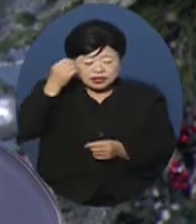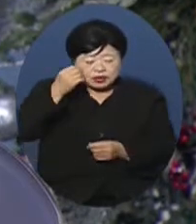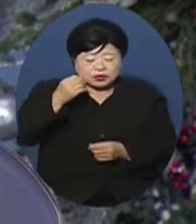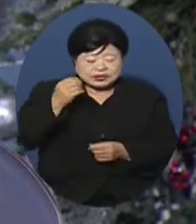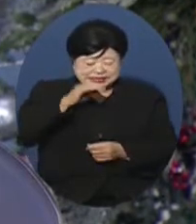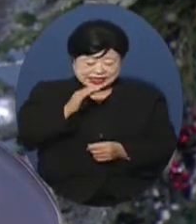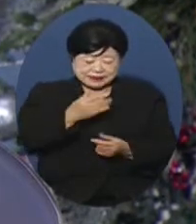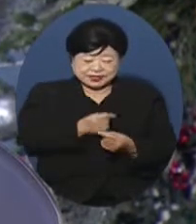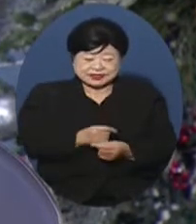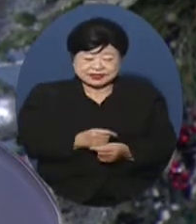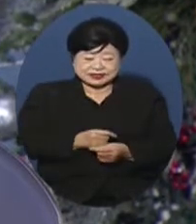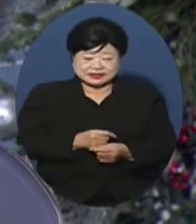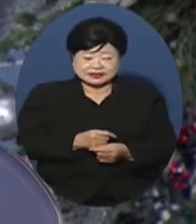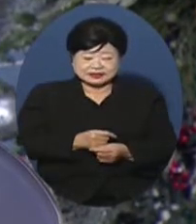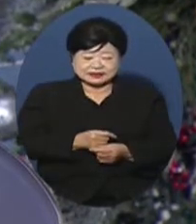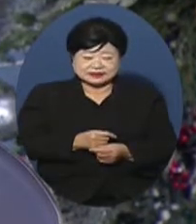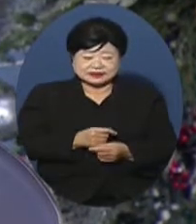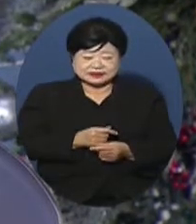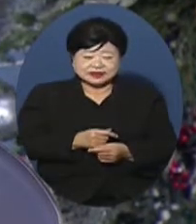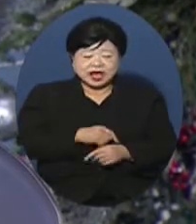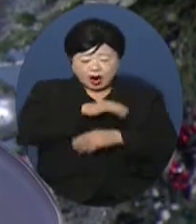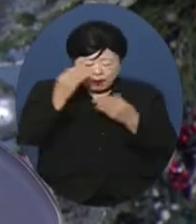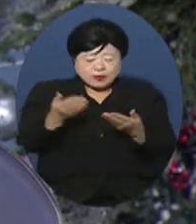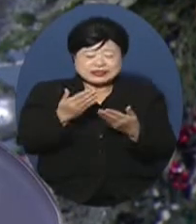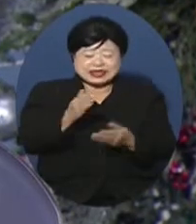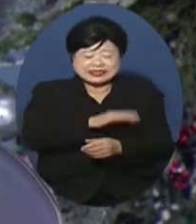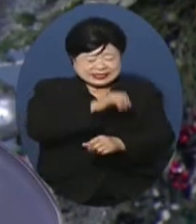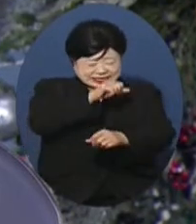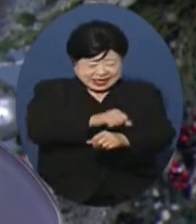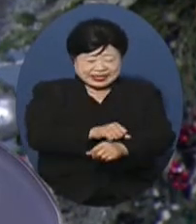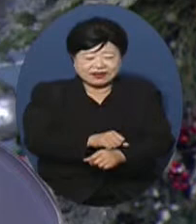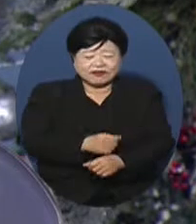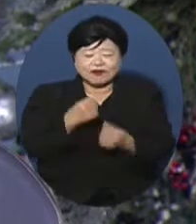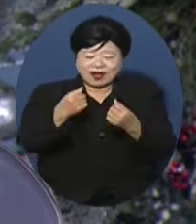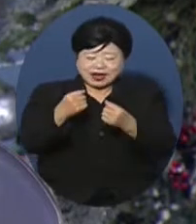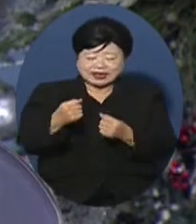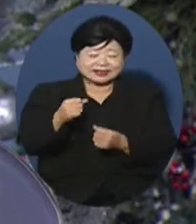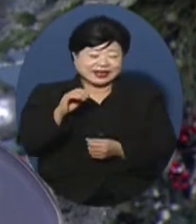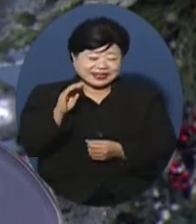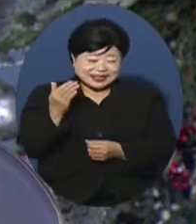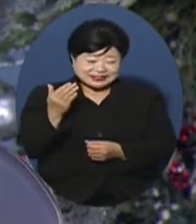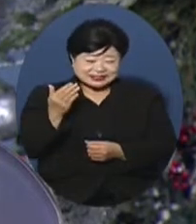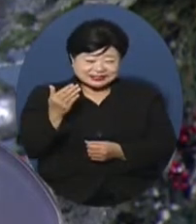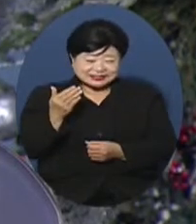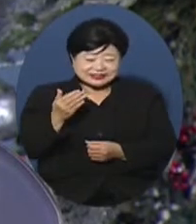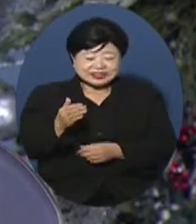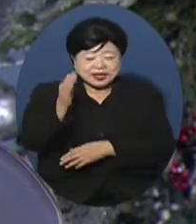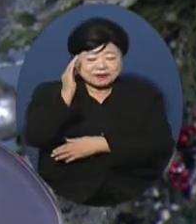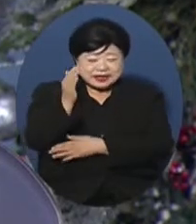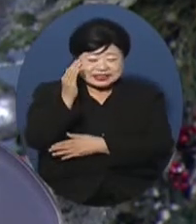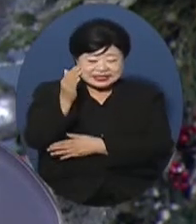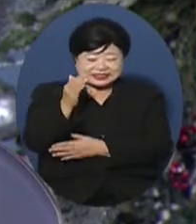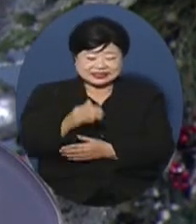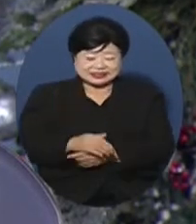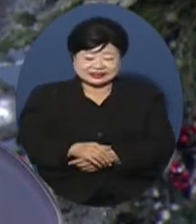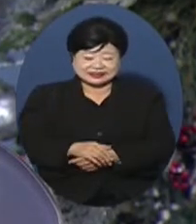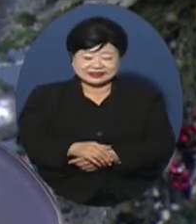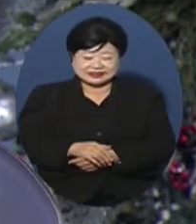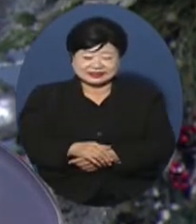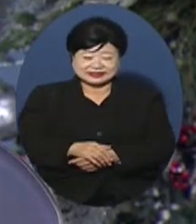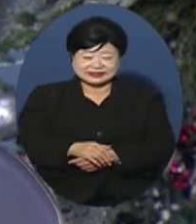같이 그러면 금세 잘때 어항 않게 되는 메시지 절친했던